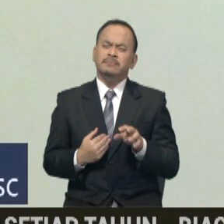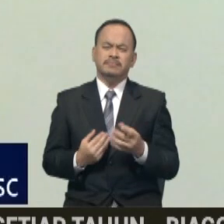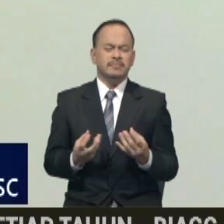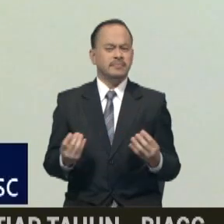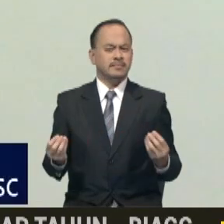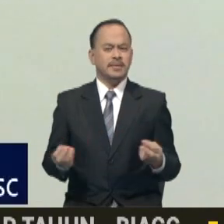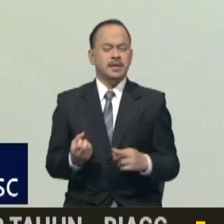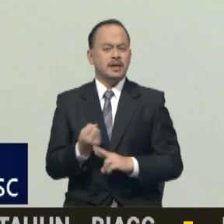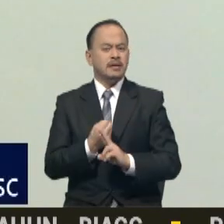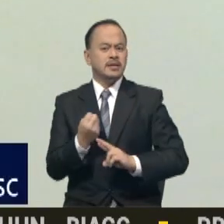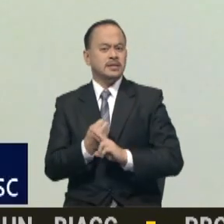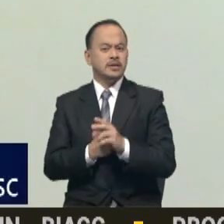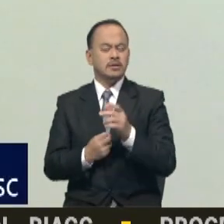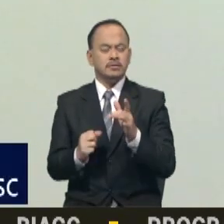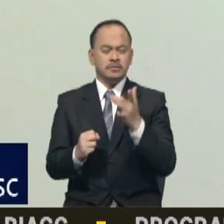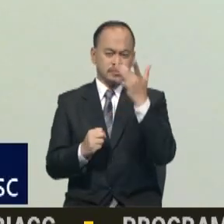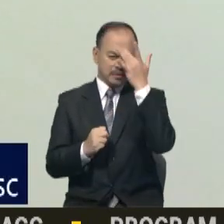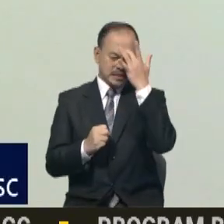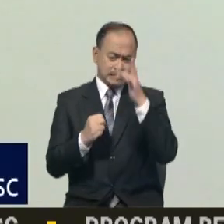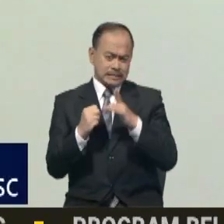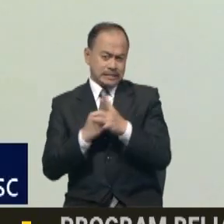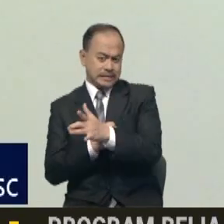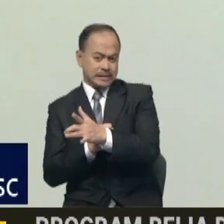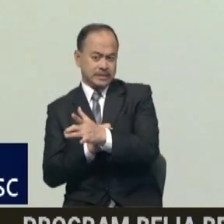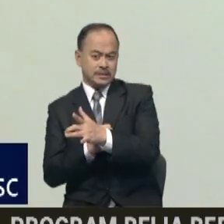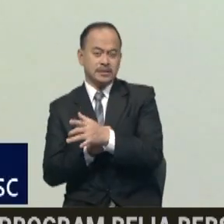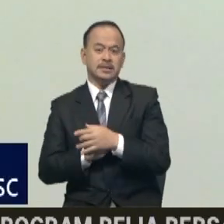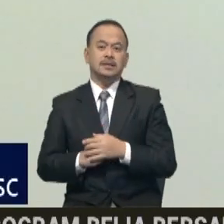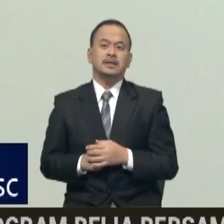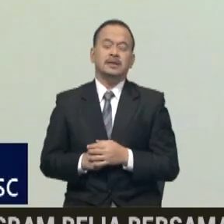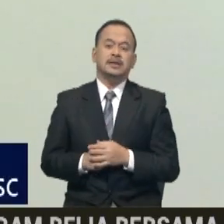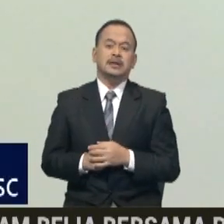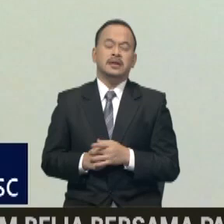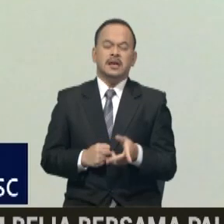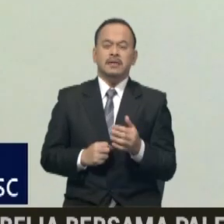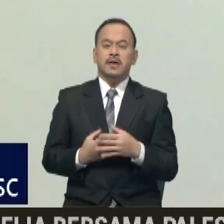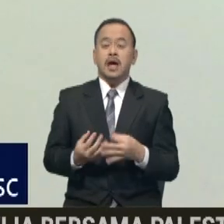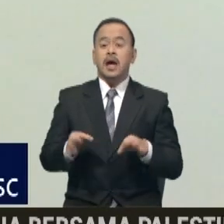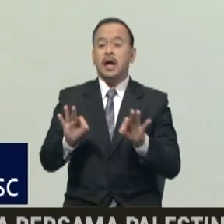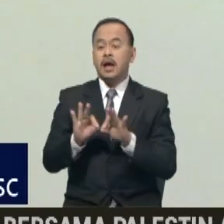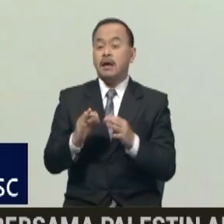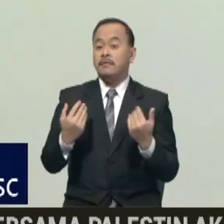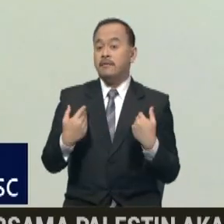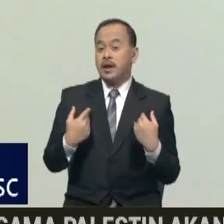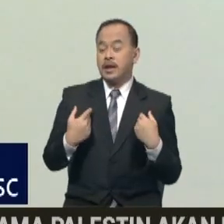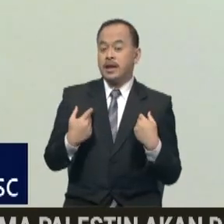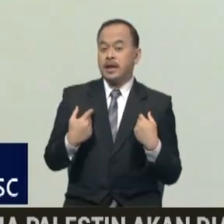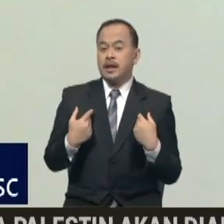stroknya. Jantina perempuan, dan kalau seorang itu ada family history atau genetic